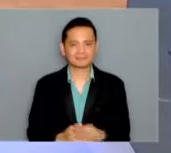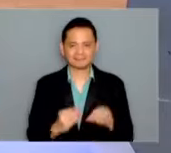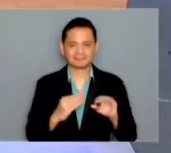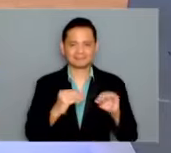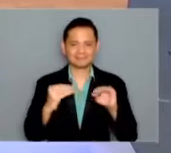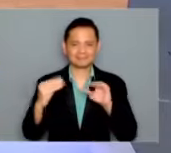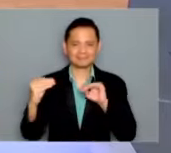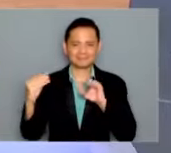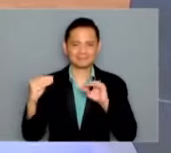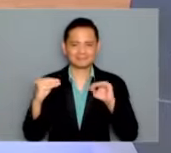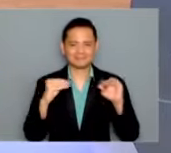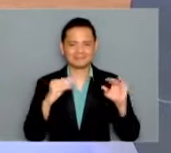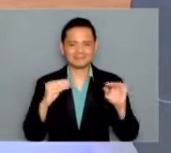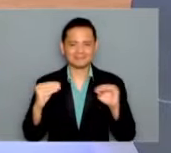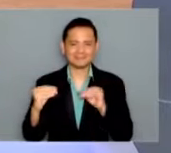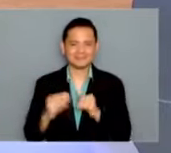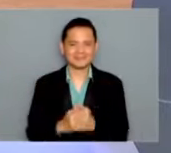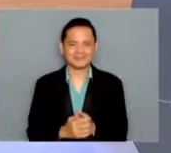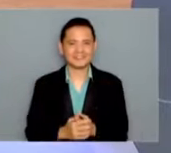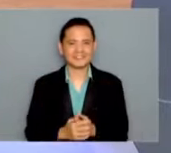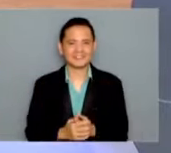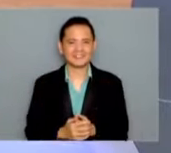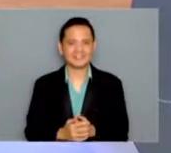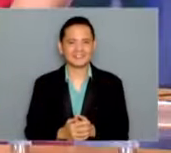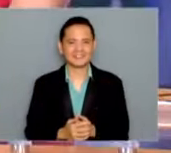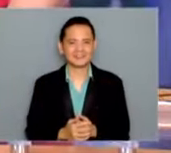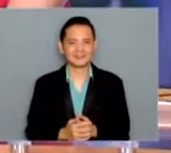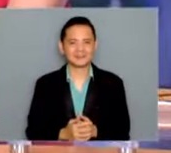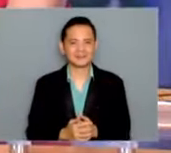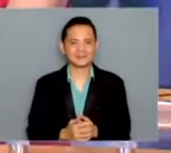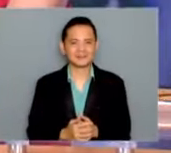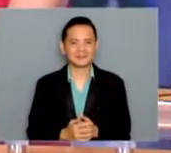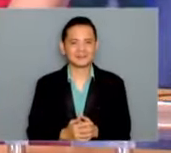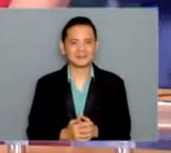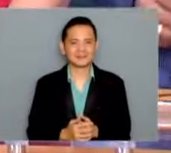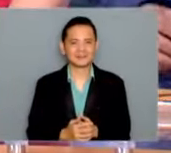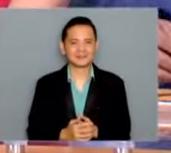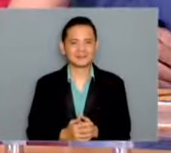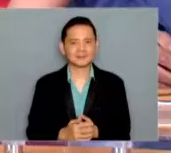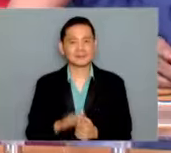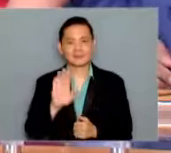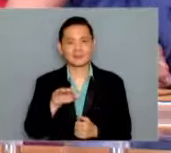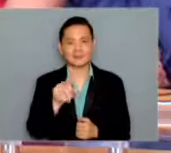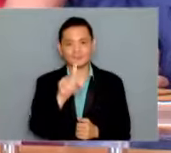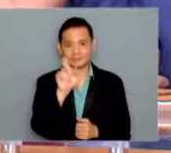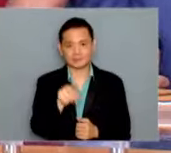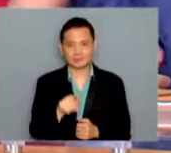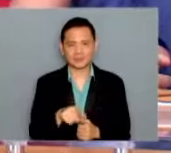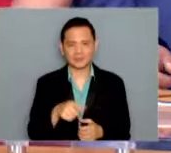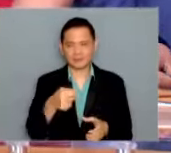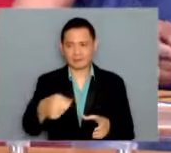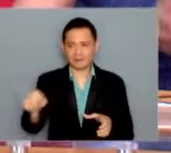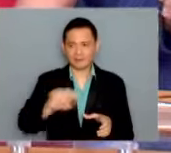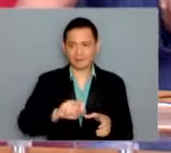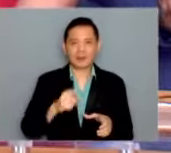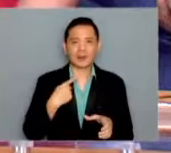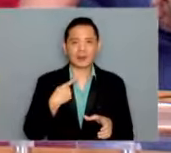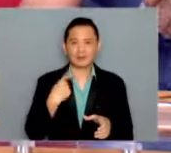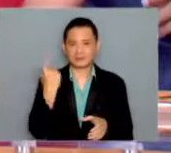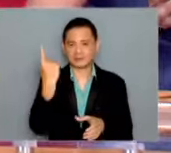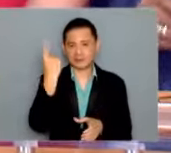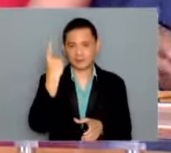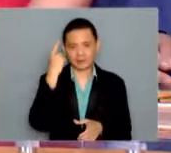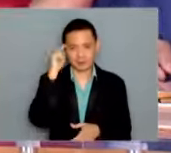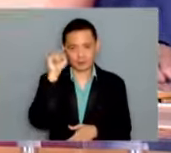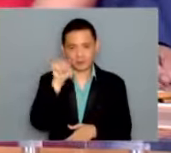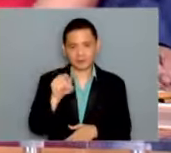Si Doc Dex lang may kaya niyan, Kuya Mark. Sir Mark, alam mo, bukod sa sandok ni Doc, meron pa kaming patok ditong segment. Ito naman,